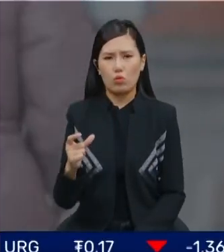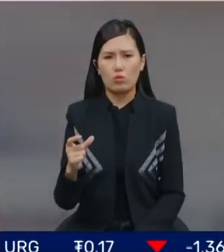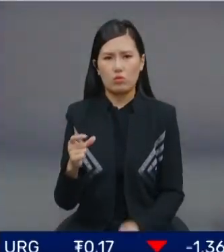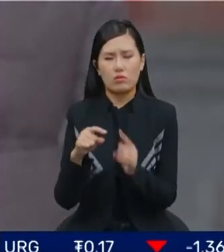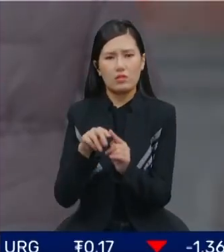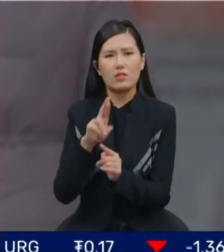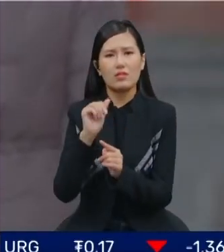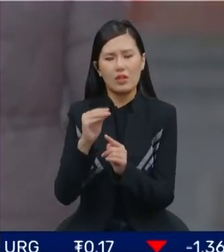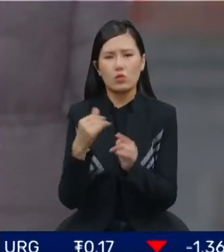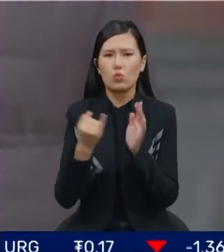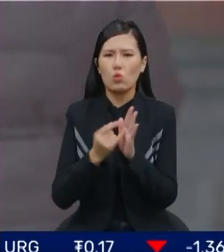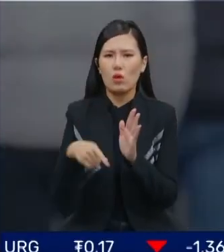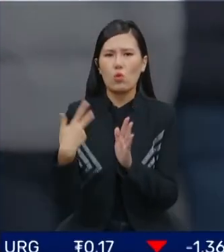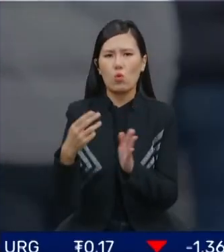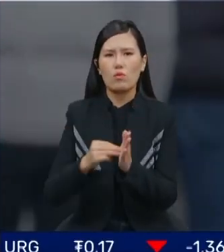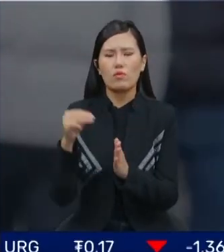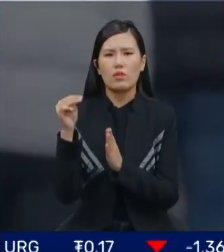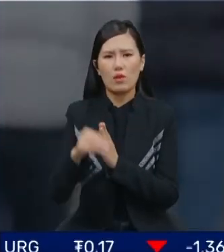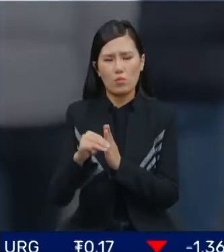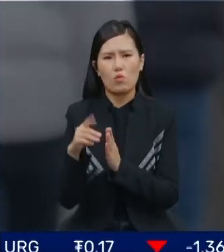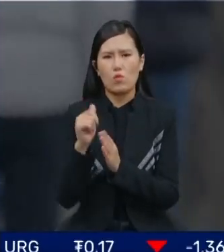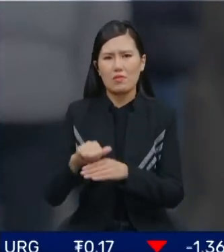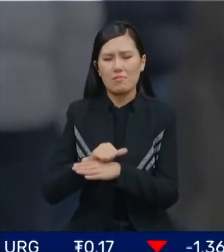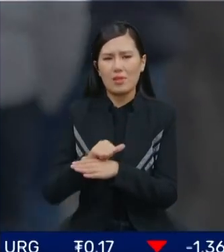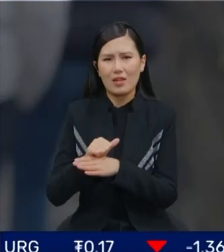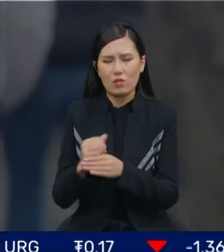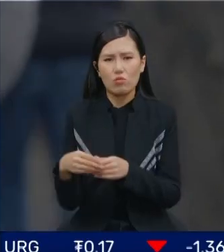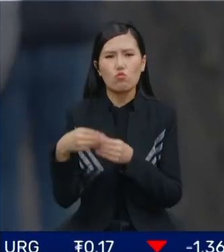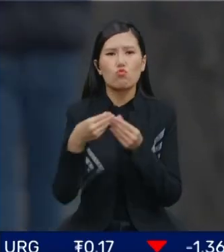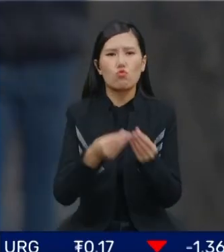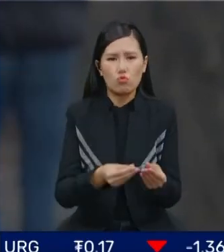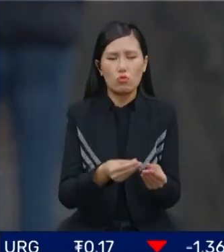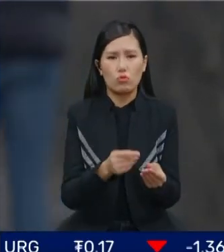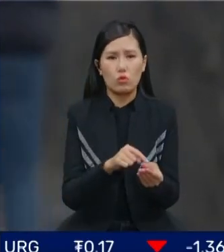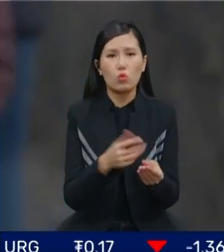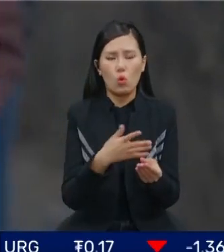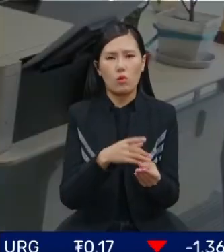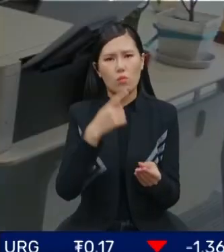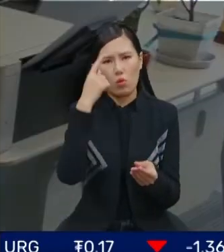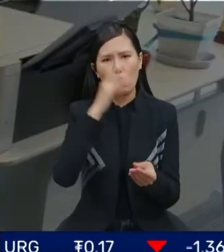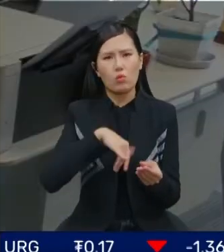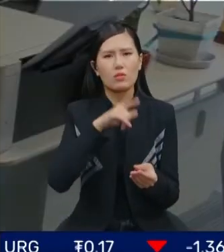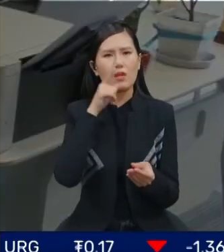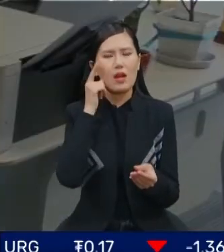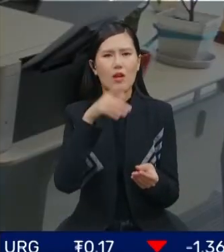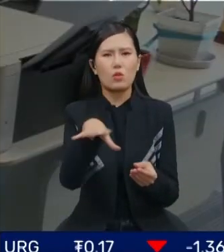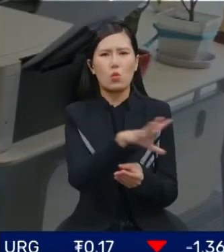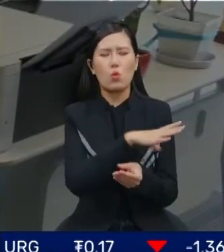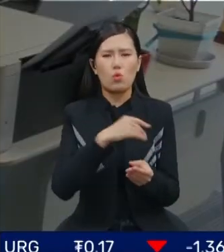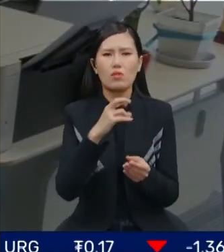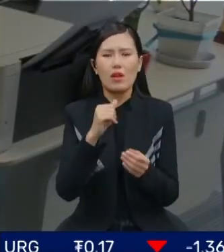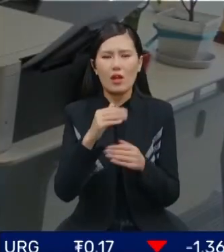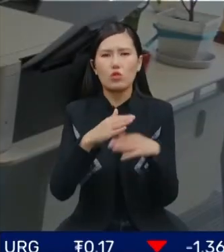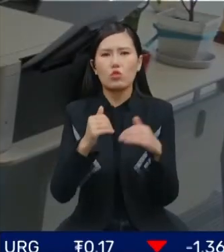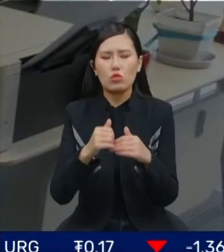ердөө 6.3 тэрбум төгрөг тусгасан байна. За гэхдээ энэ мөнгийг бүгдийг нь залуучуудын хөгжлийн төвийг барихад л зарцуулах юм байна. Үүнээс